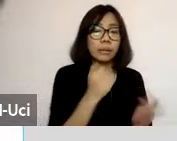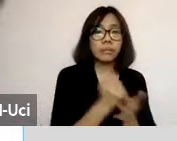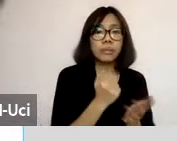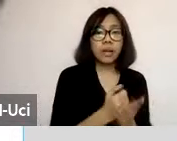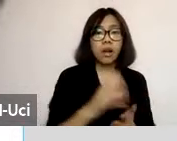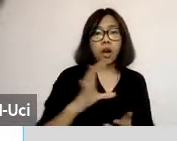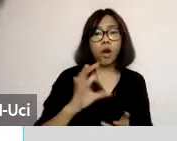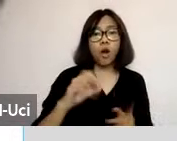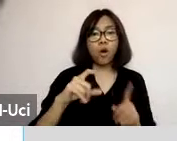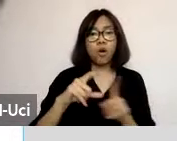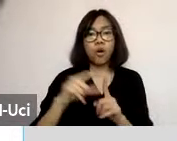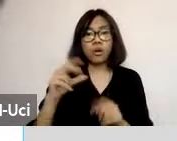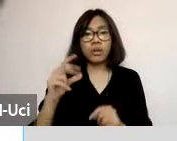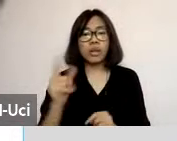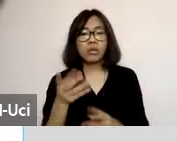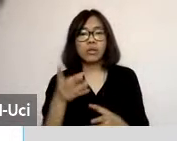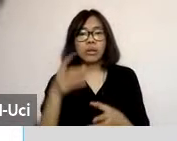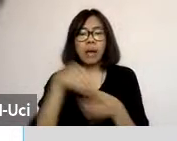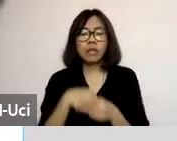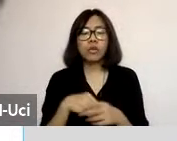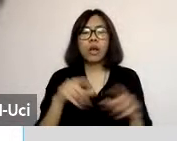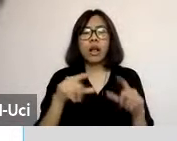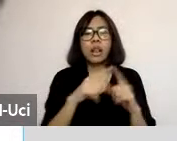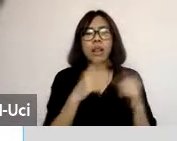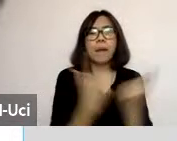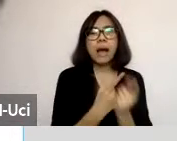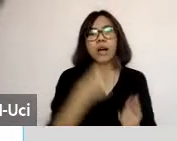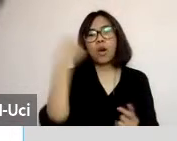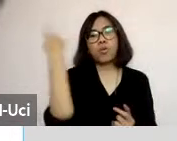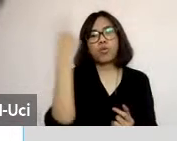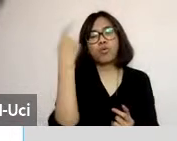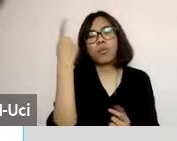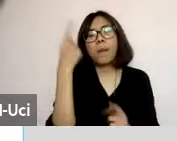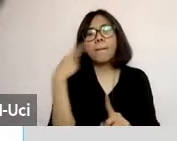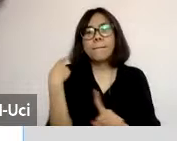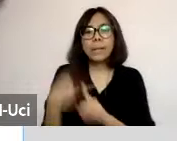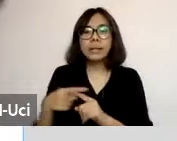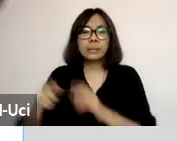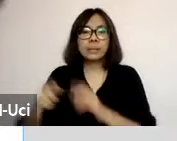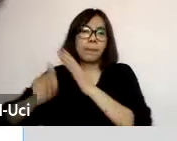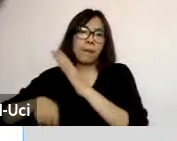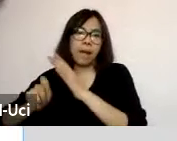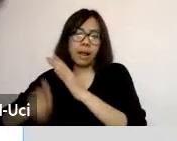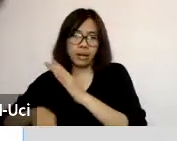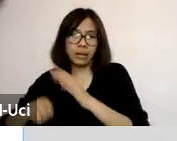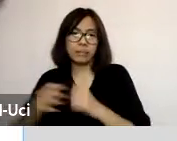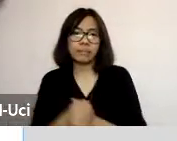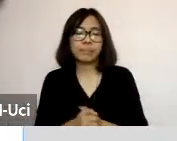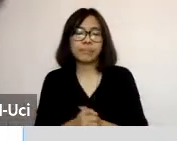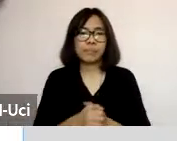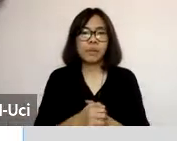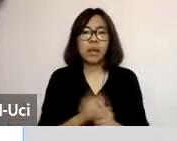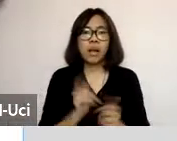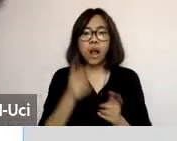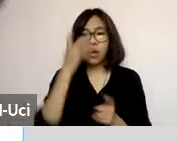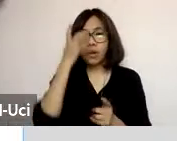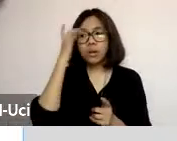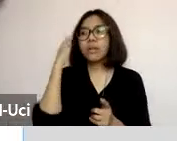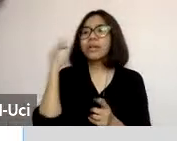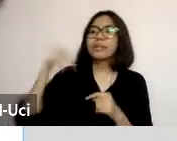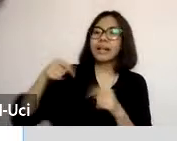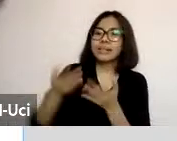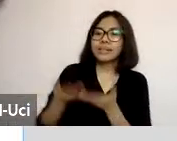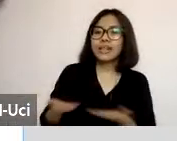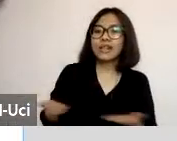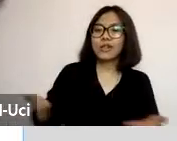bagian yang mungkin masuk ke dalam ranah publik dan peradilan gitu dan tentu saja ketika mungkin melihat pada situasi kita